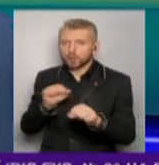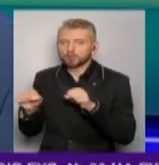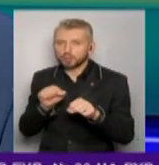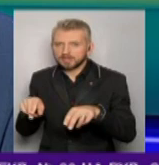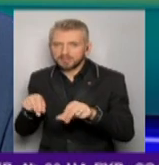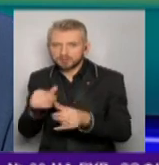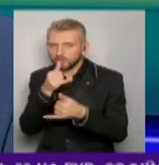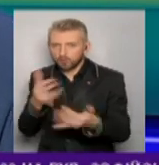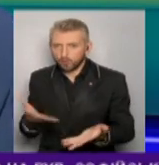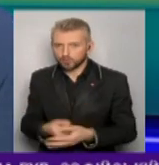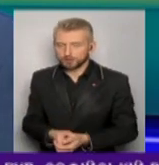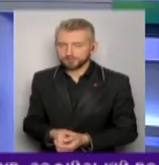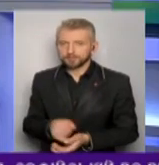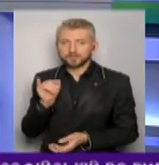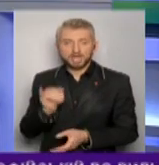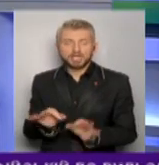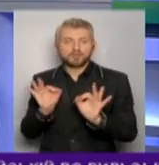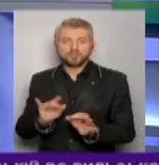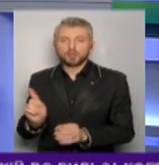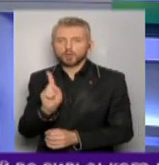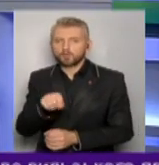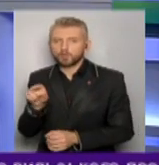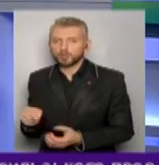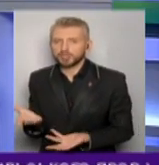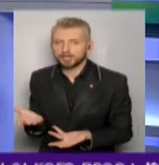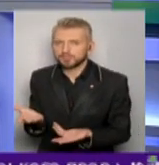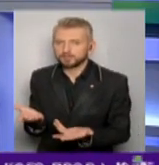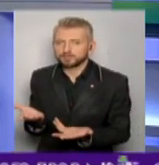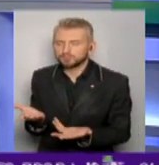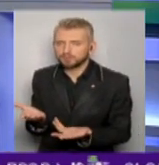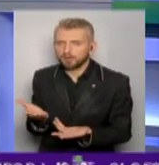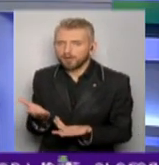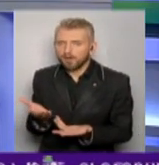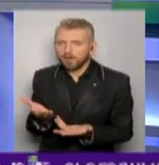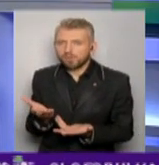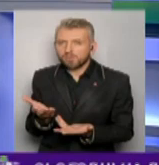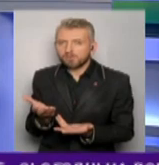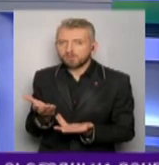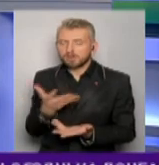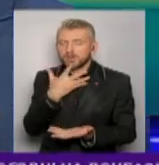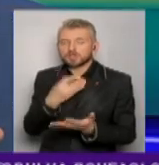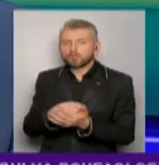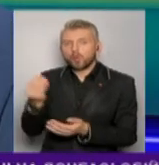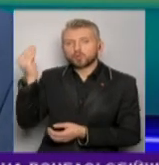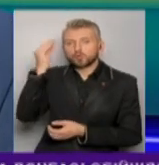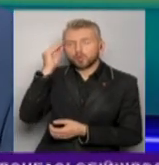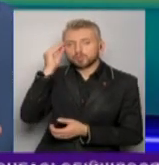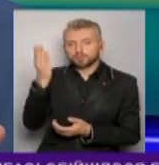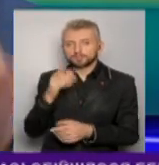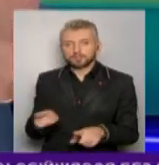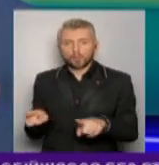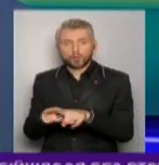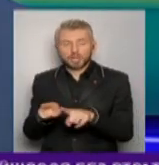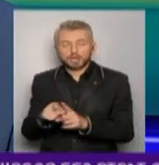нею не можуть. І, звичайно, що вони ось свою думку, точніше, ось такі